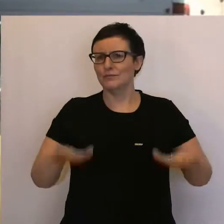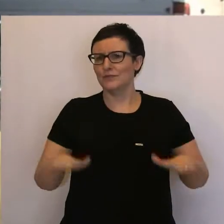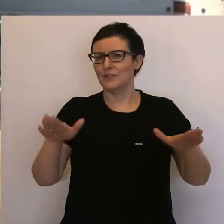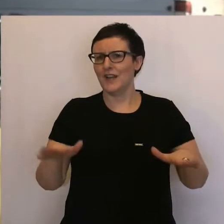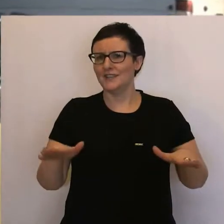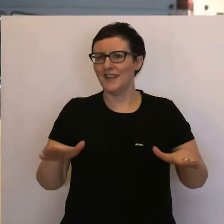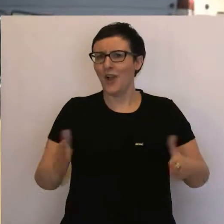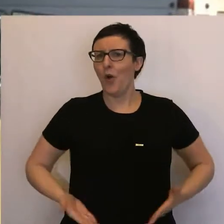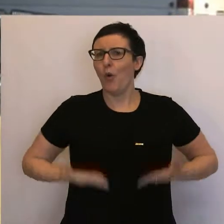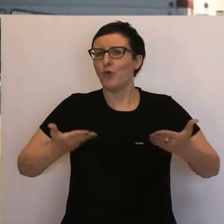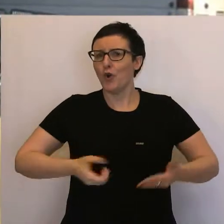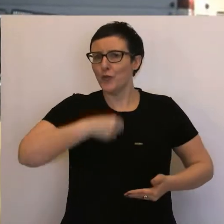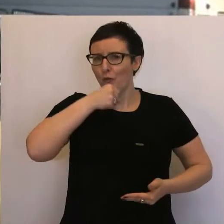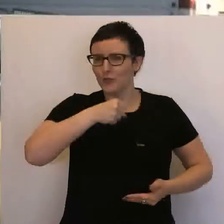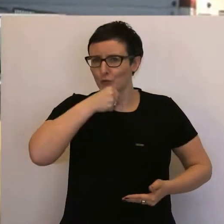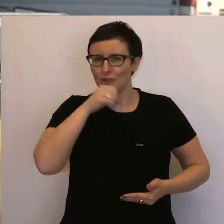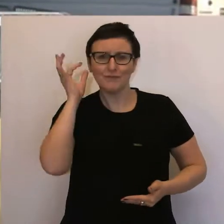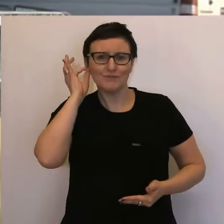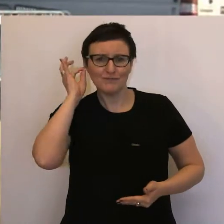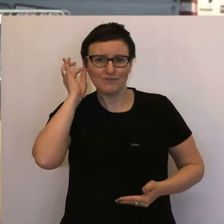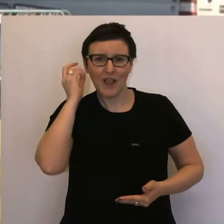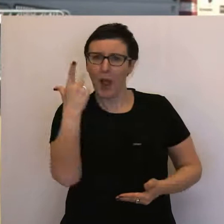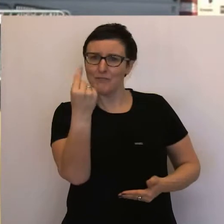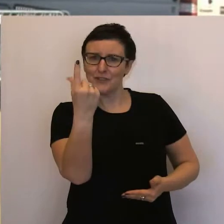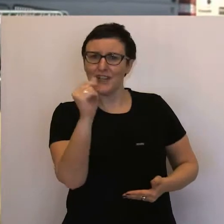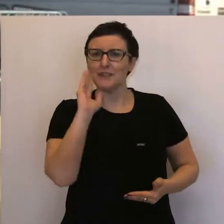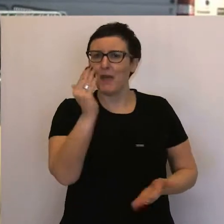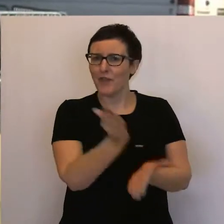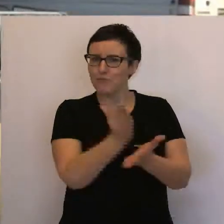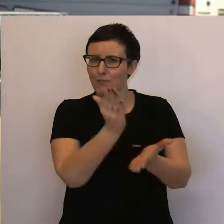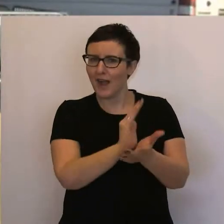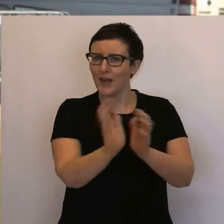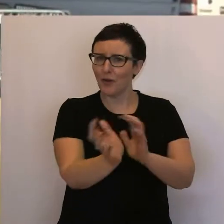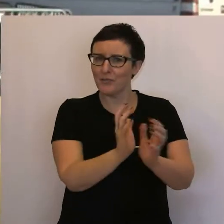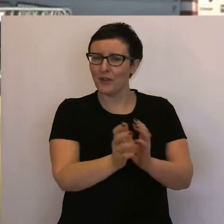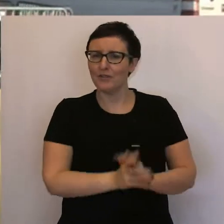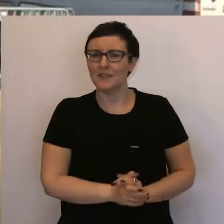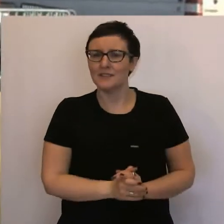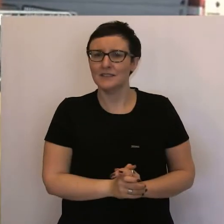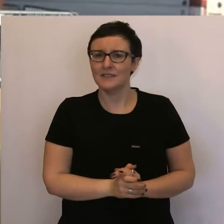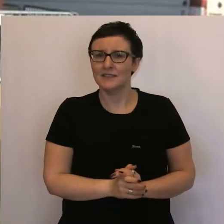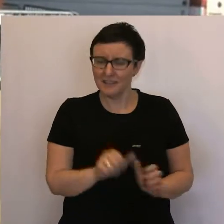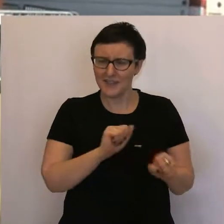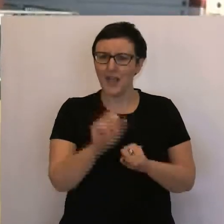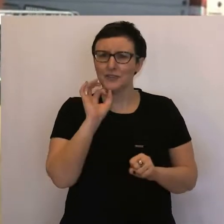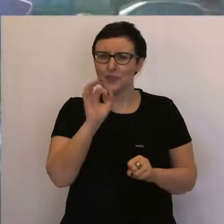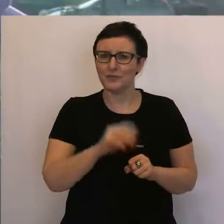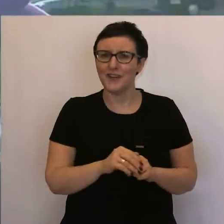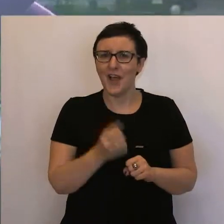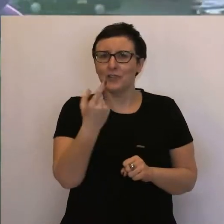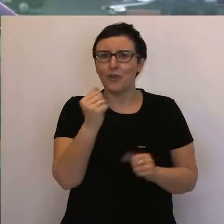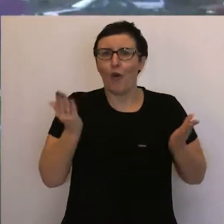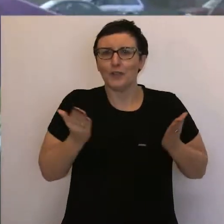siedzę, urodzą się mi, wnusia urodzi bliźnięta, to będę jej pomagać, no i tak, że jest dobrze.